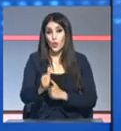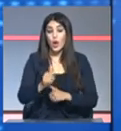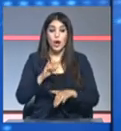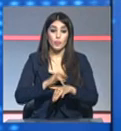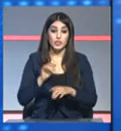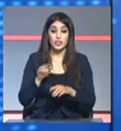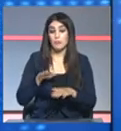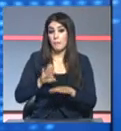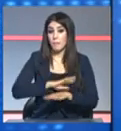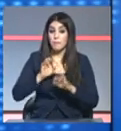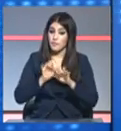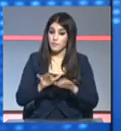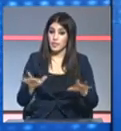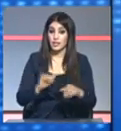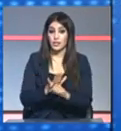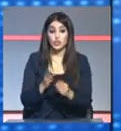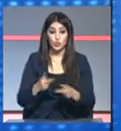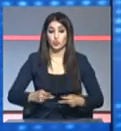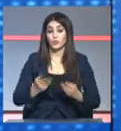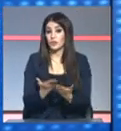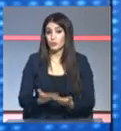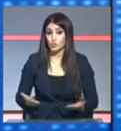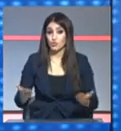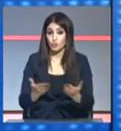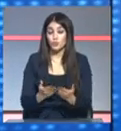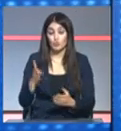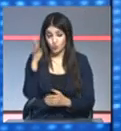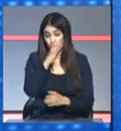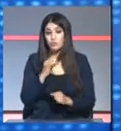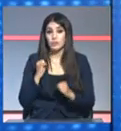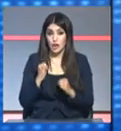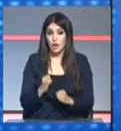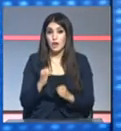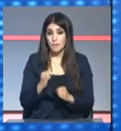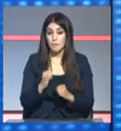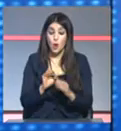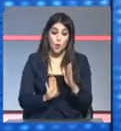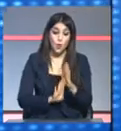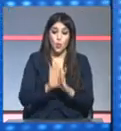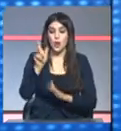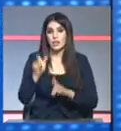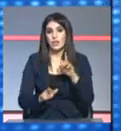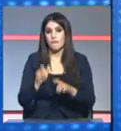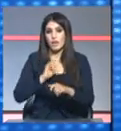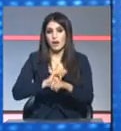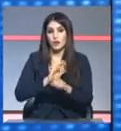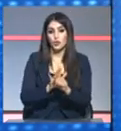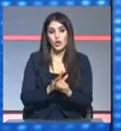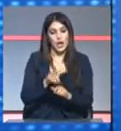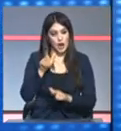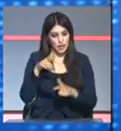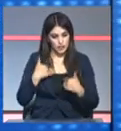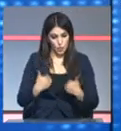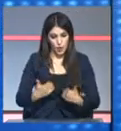الى انتشار الفيروس على خاطر عايشين في فتره معناها عدد المرضى واللي احنا نخاف واع ليه على خاطر